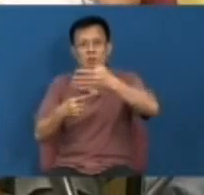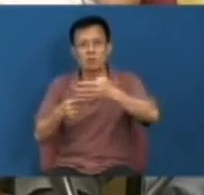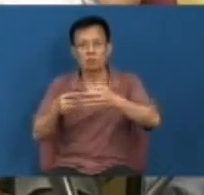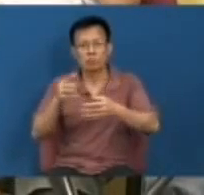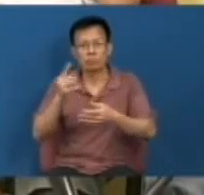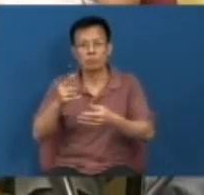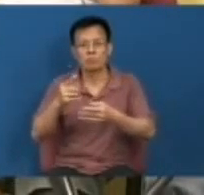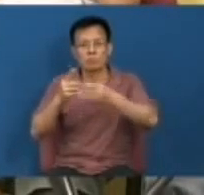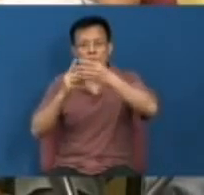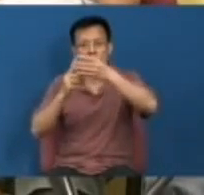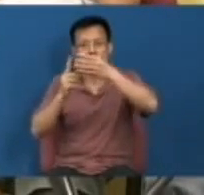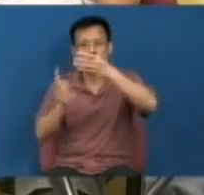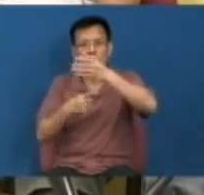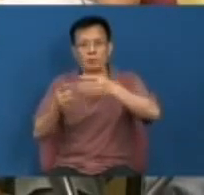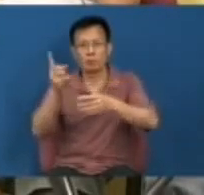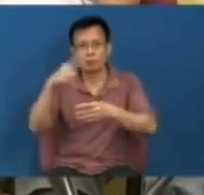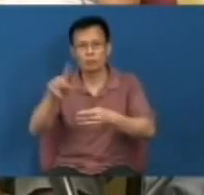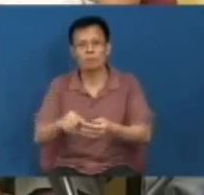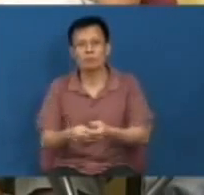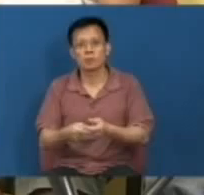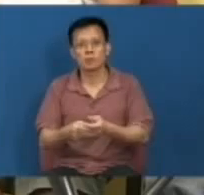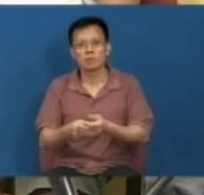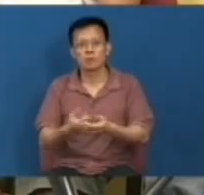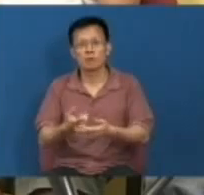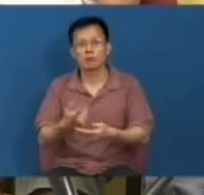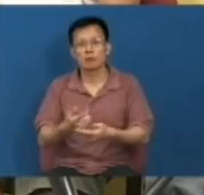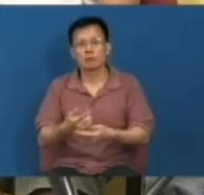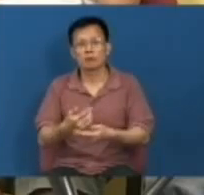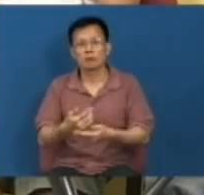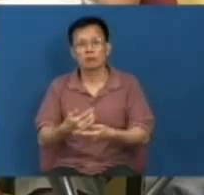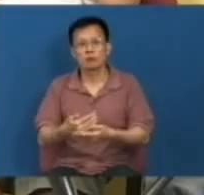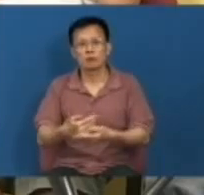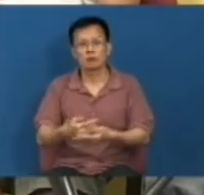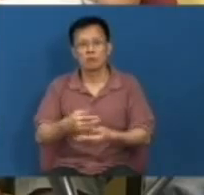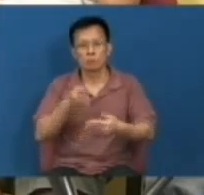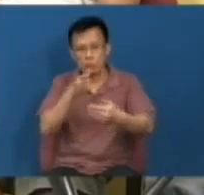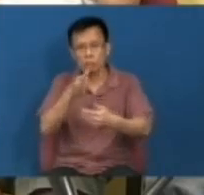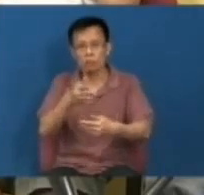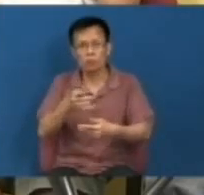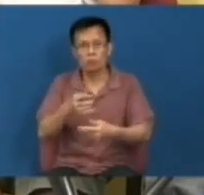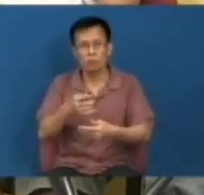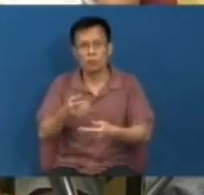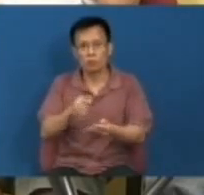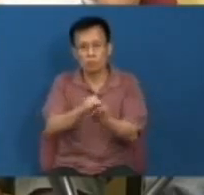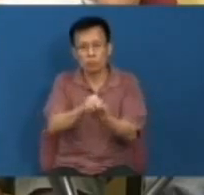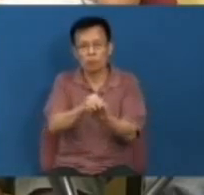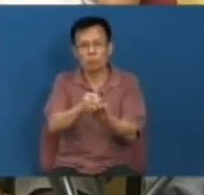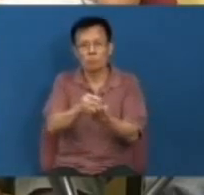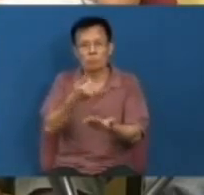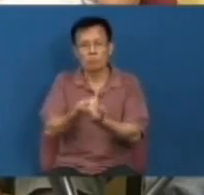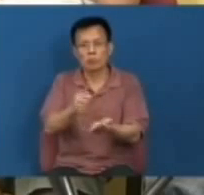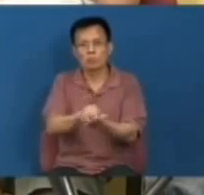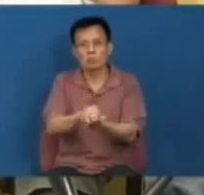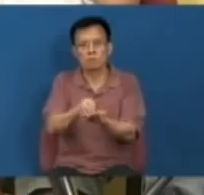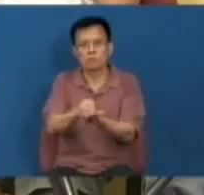嗱，對面就廣灣後庭，廣灣後庭就對住殯儀館嘅。係。咁係啱啱係七年樓齡嘅，我就要翻廣灣後庭同樣咁